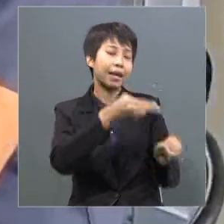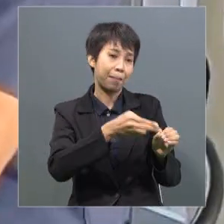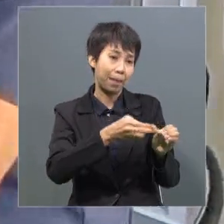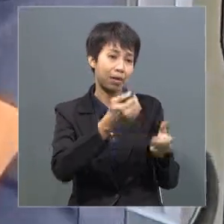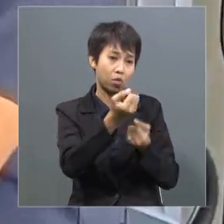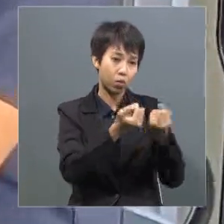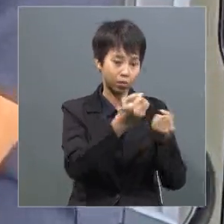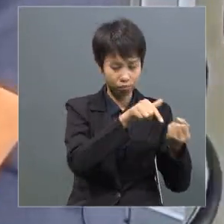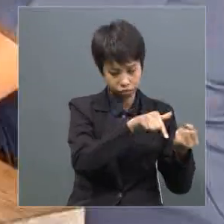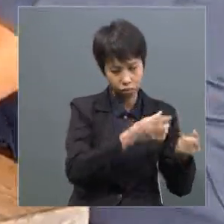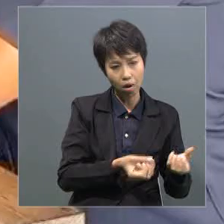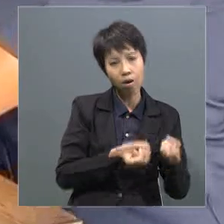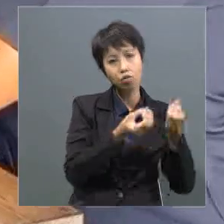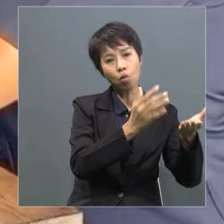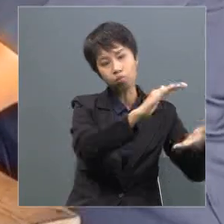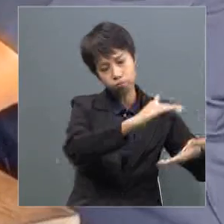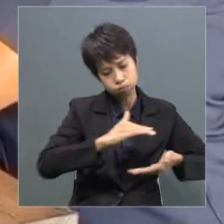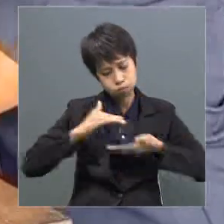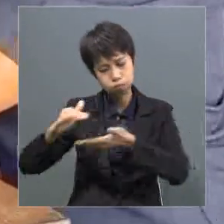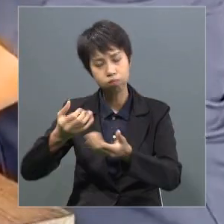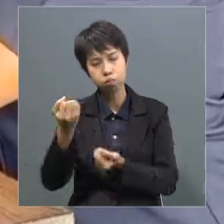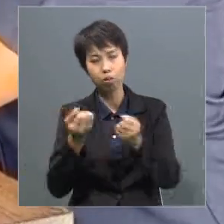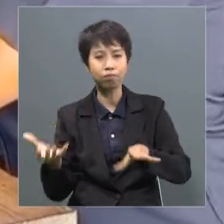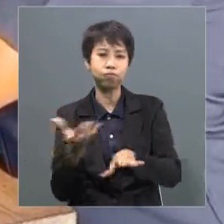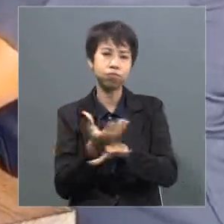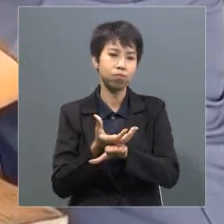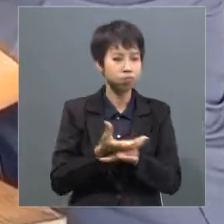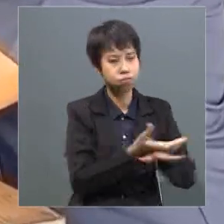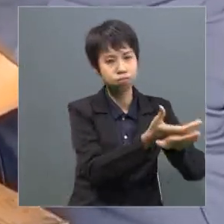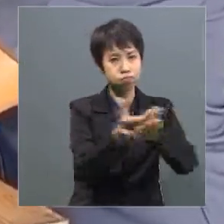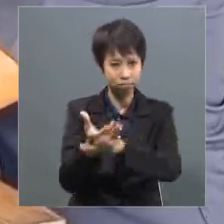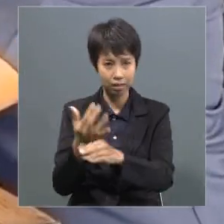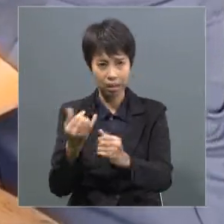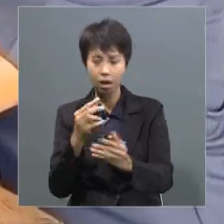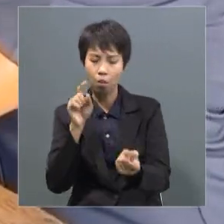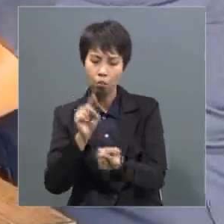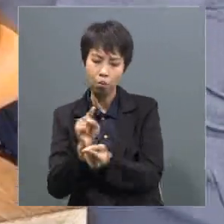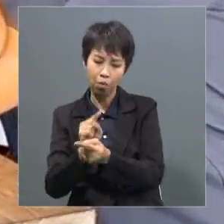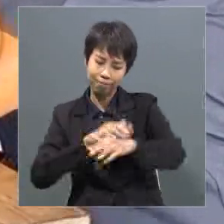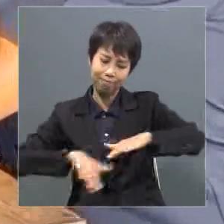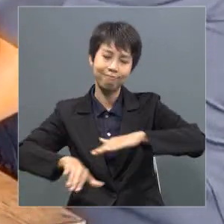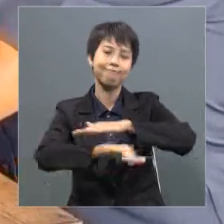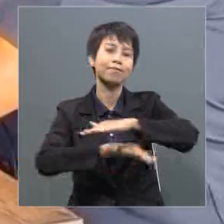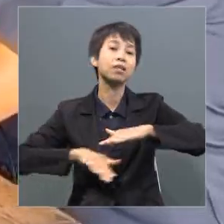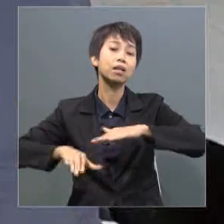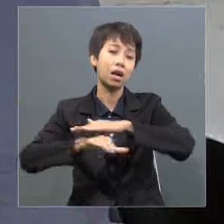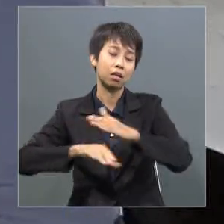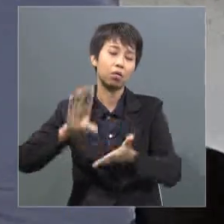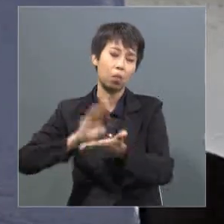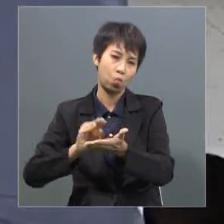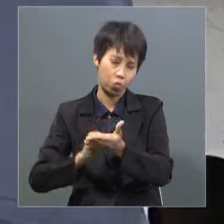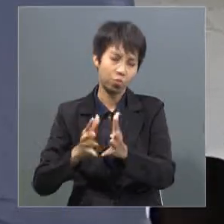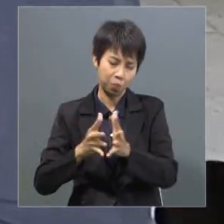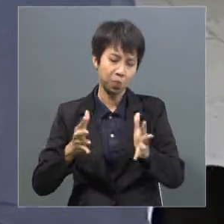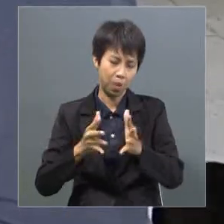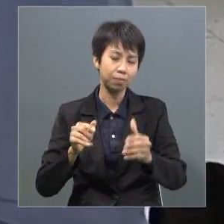เครือข่ายโกฟุกหรือว่านายสง่ากังวานซึ่งจากการตรวจค้นไปพบเอกสารหลักฐานต่างๆที่เป็นข้อมูลได้มากพอส